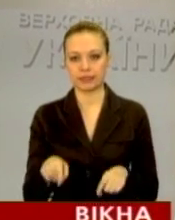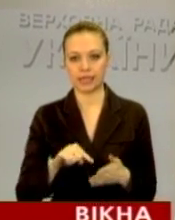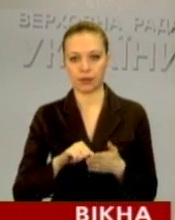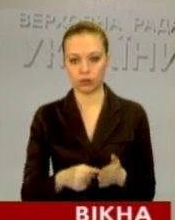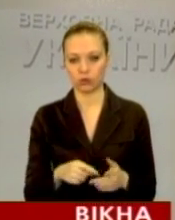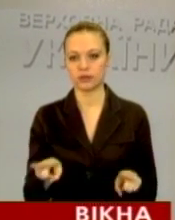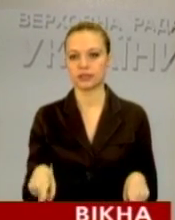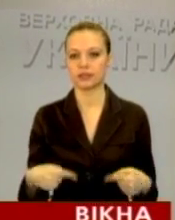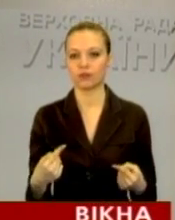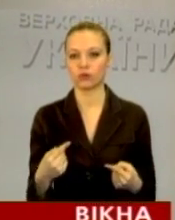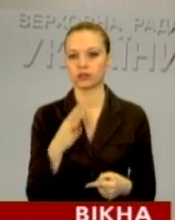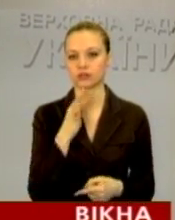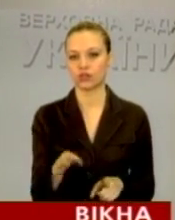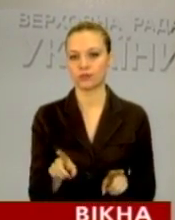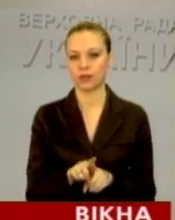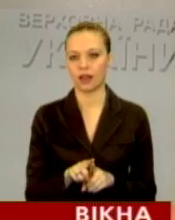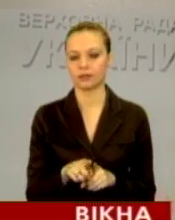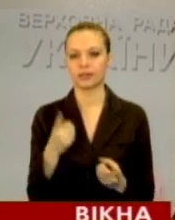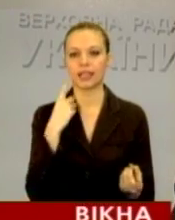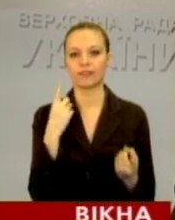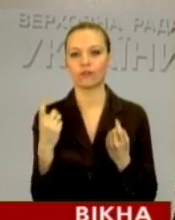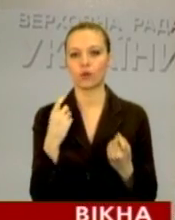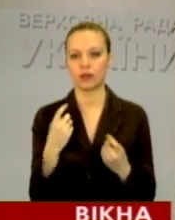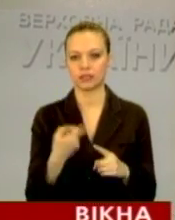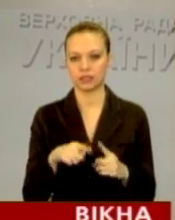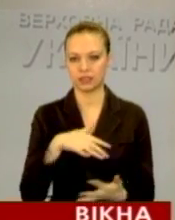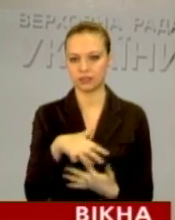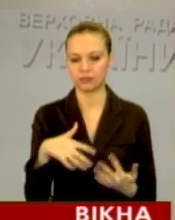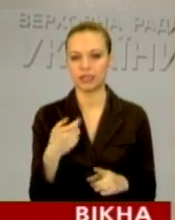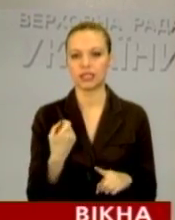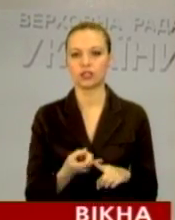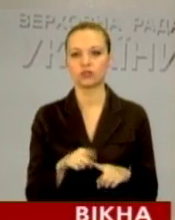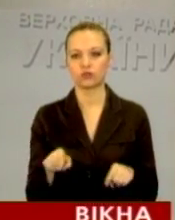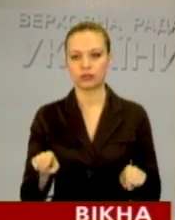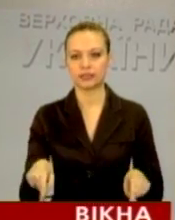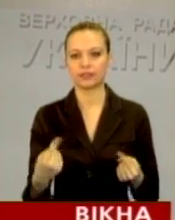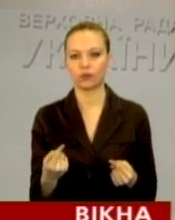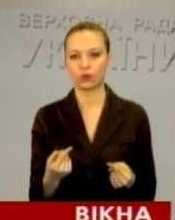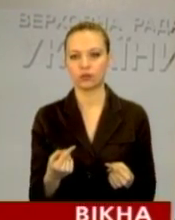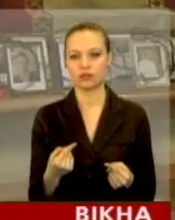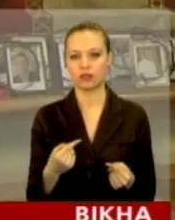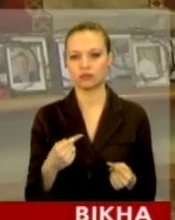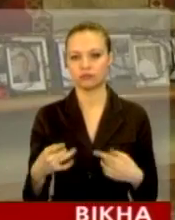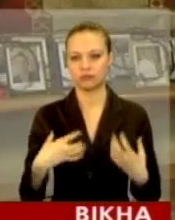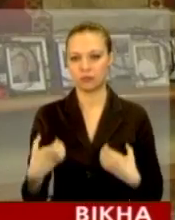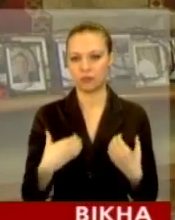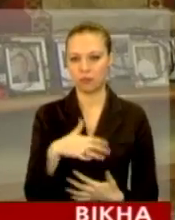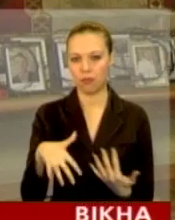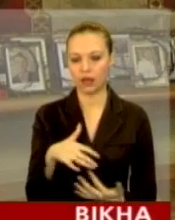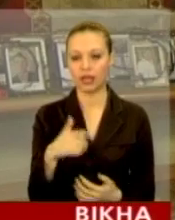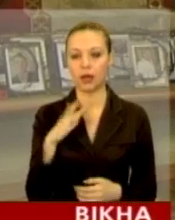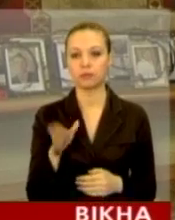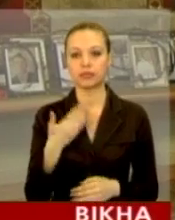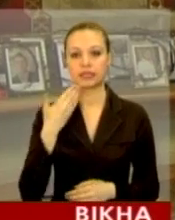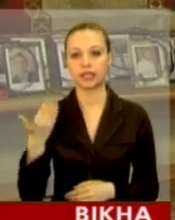метою створюються, скажімо так, інформаційні ці хвилі, цією метою створюються паніка. Після звіту з